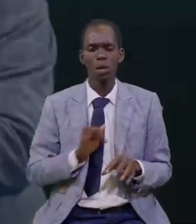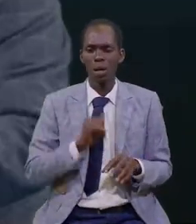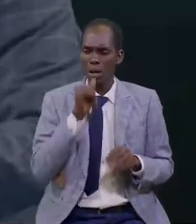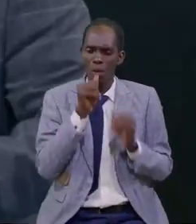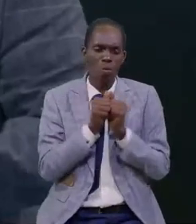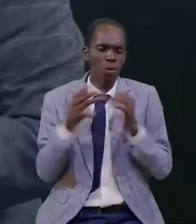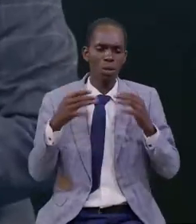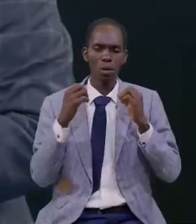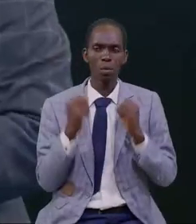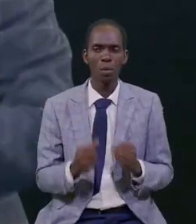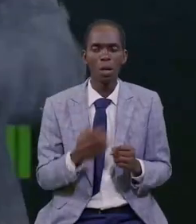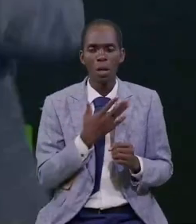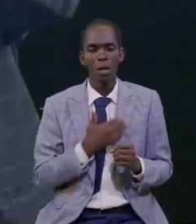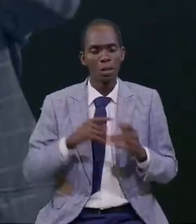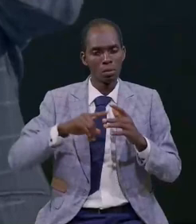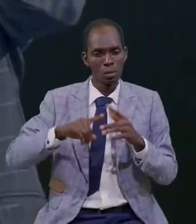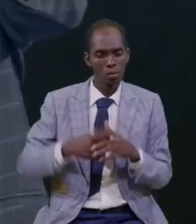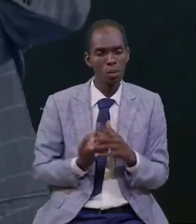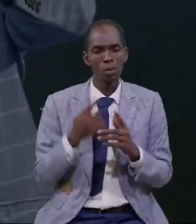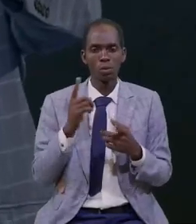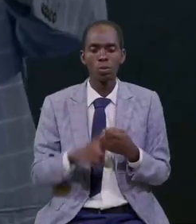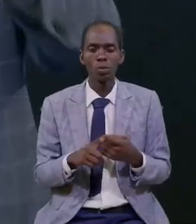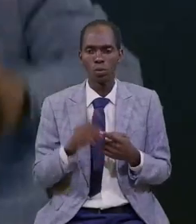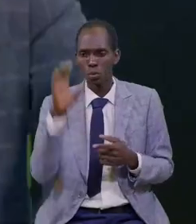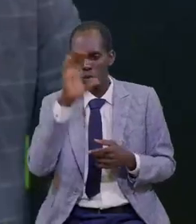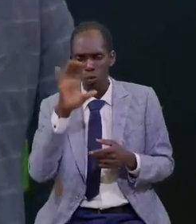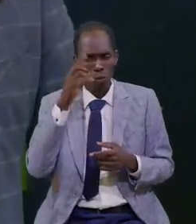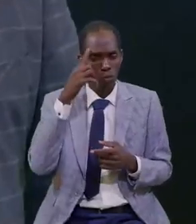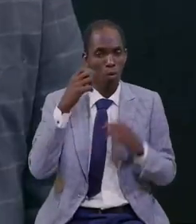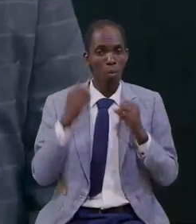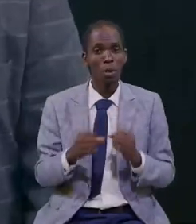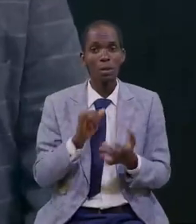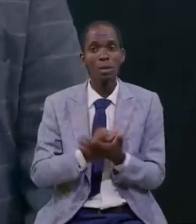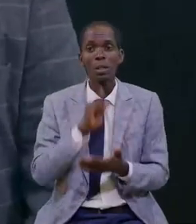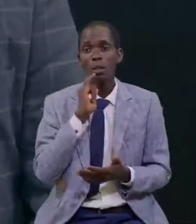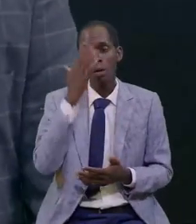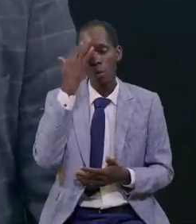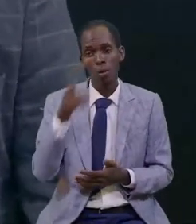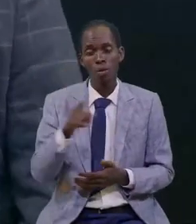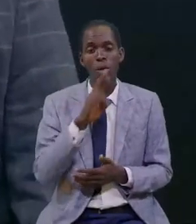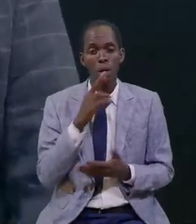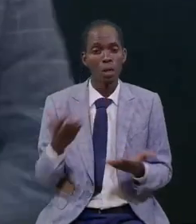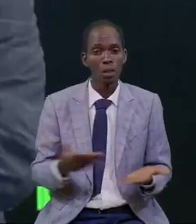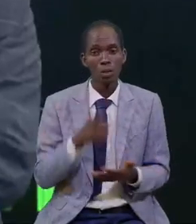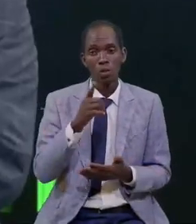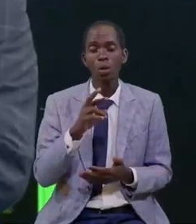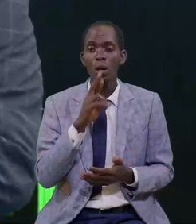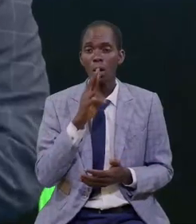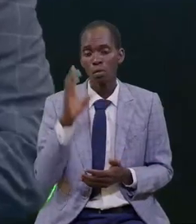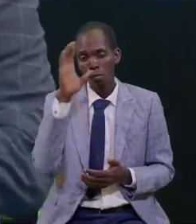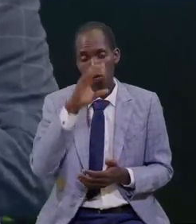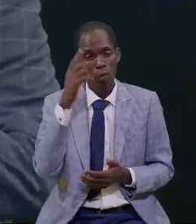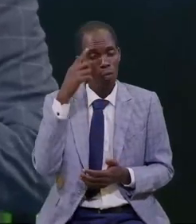et tu commences à chercher la puissance voilà pourquoi tu es là ce soir tu as soif et tu cherches la puissance de